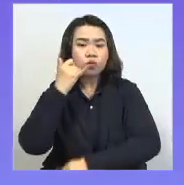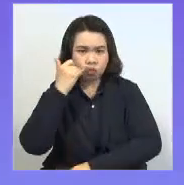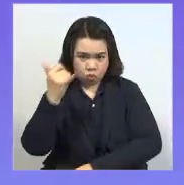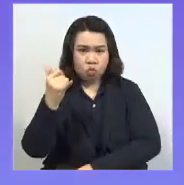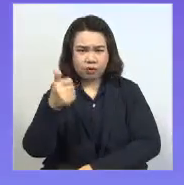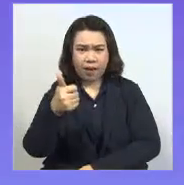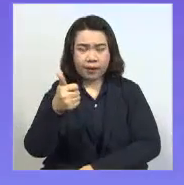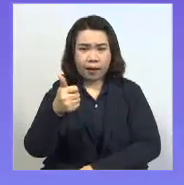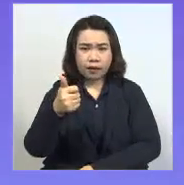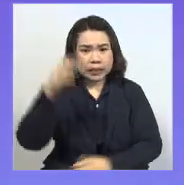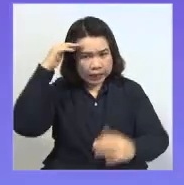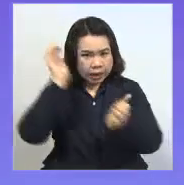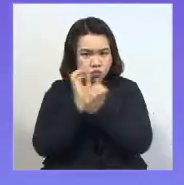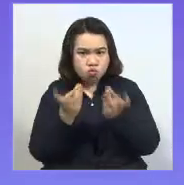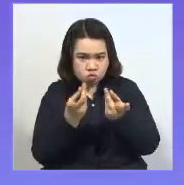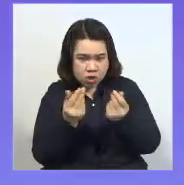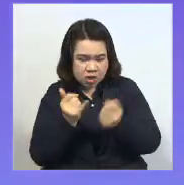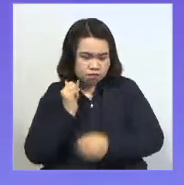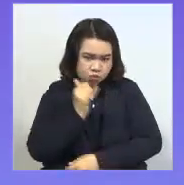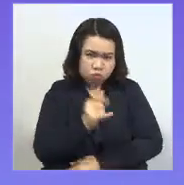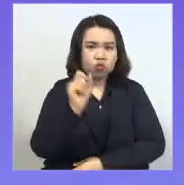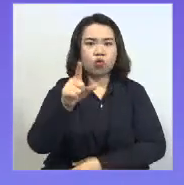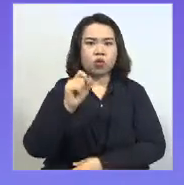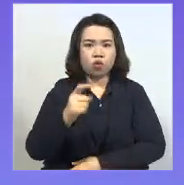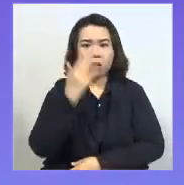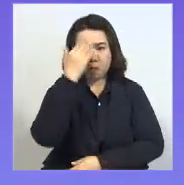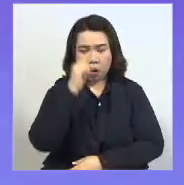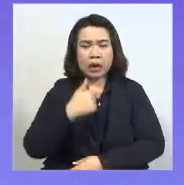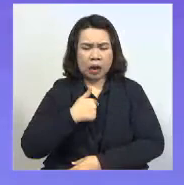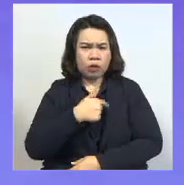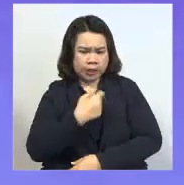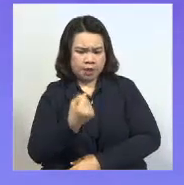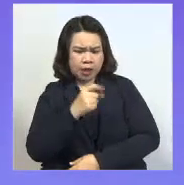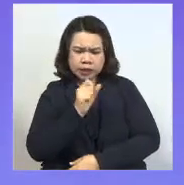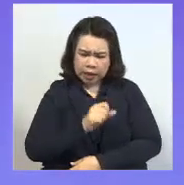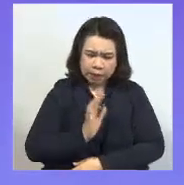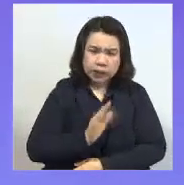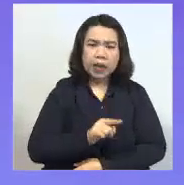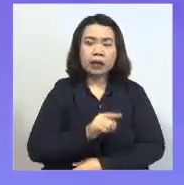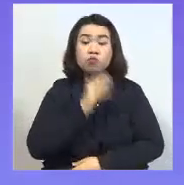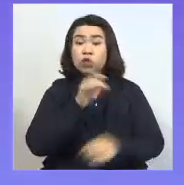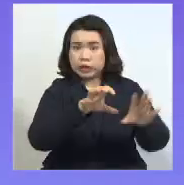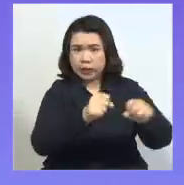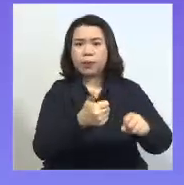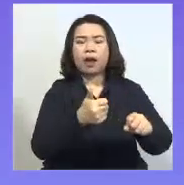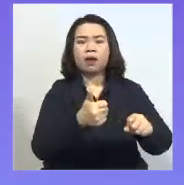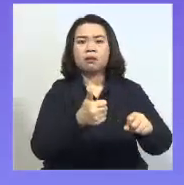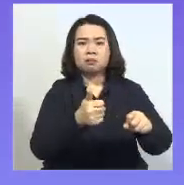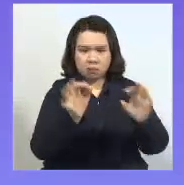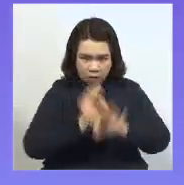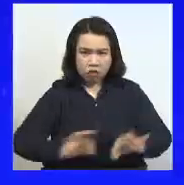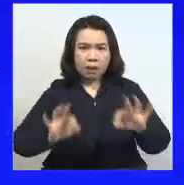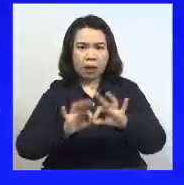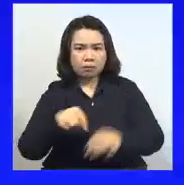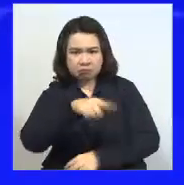จ้งเจ้าหน้าที่เจ้าหน้าที่จะรีบเข้าไปตรวจสอบทันทีเพื่อให้เรามั่นใจด้วยว่าคนนี้ใช่หรือไม่ใช่และถ้าเกิดจับกุมได้ตอนนี้ต้องบอกว่าสังค